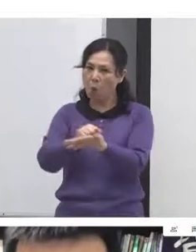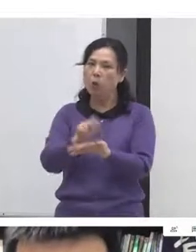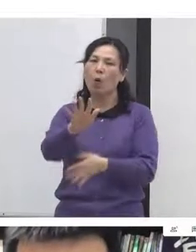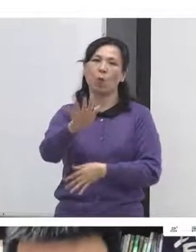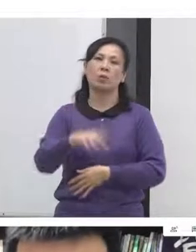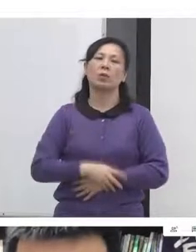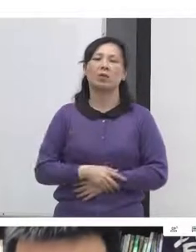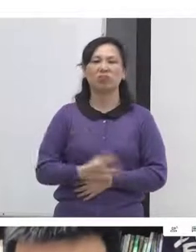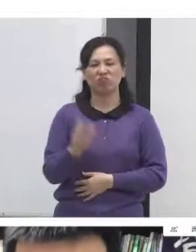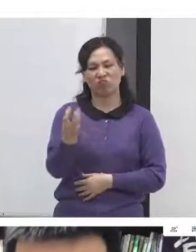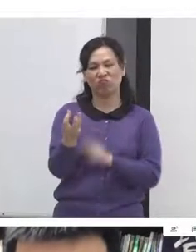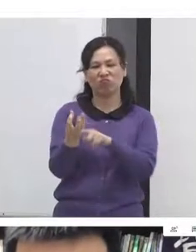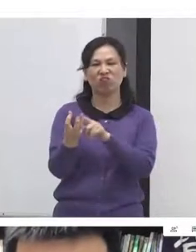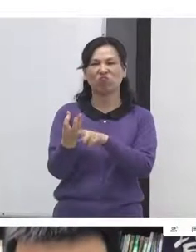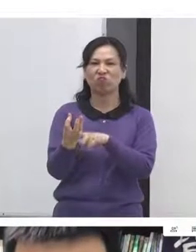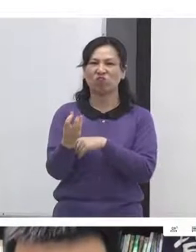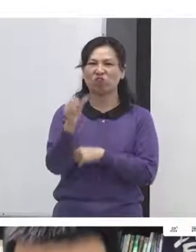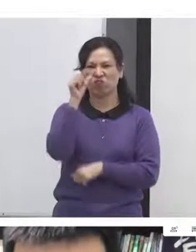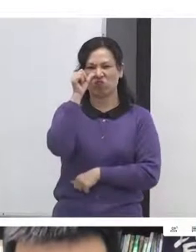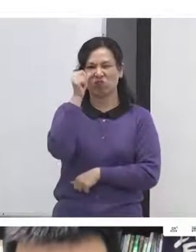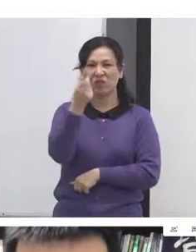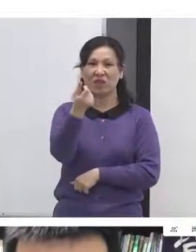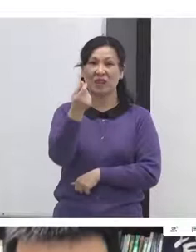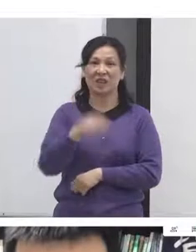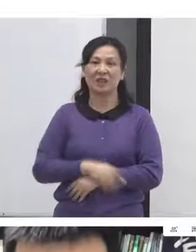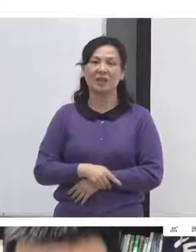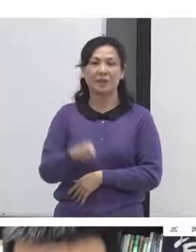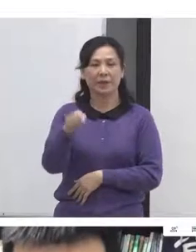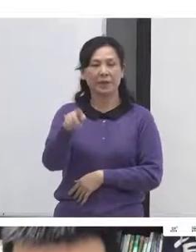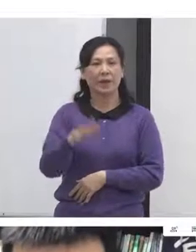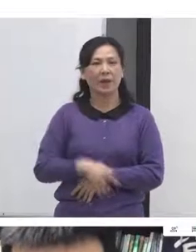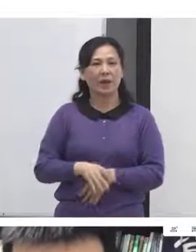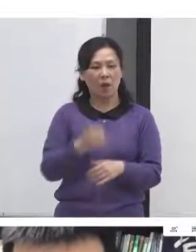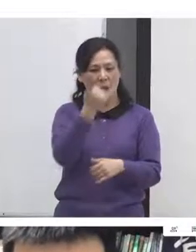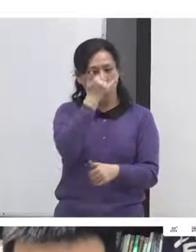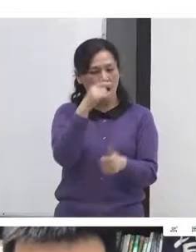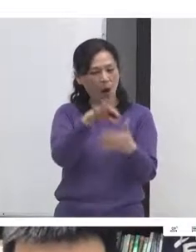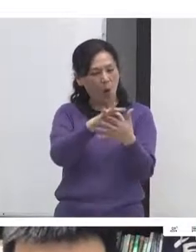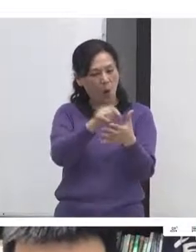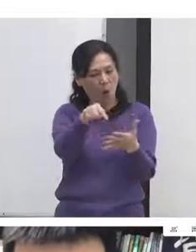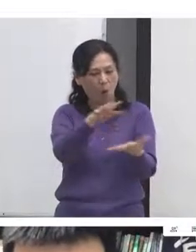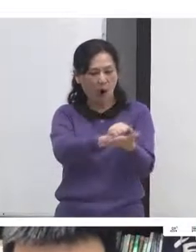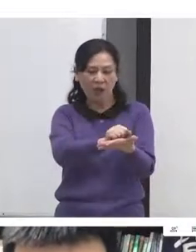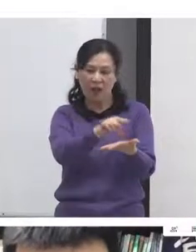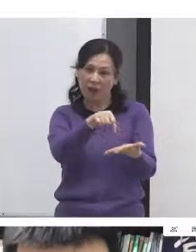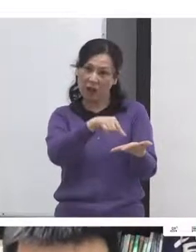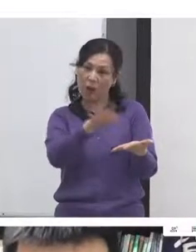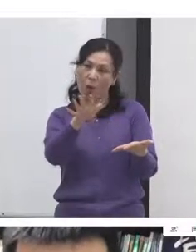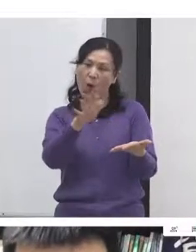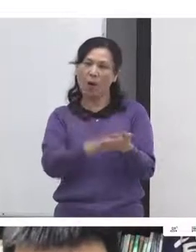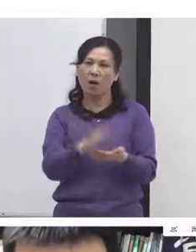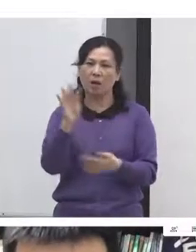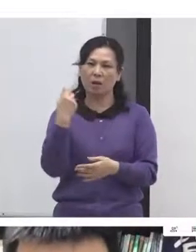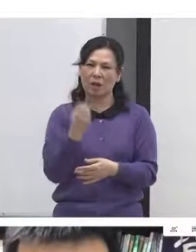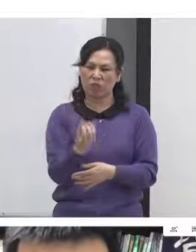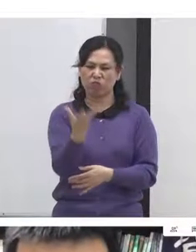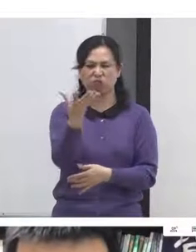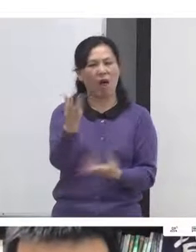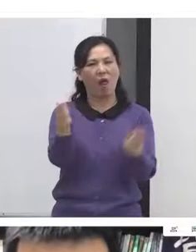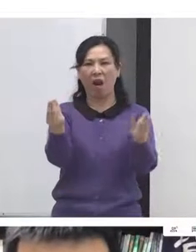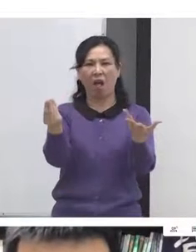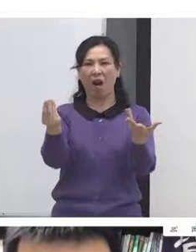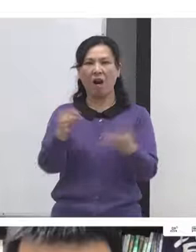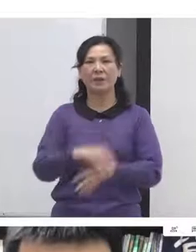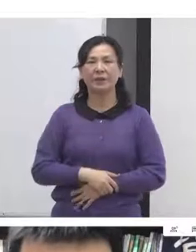你在政府产销履历的资料里面也可以看到有些猪肉的产品在上面，但是它的普及率没那么高。